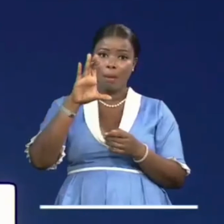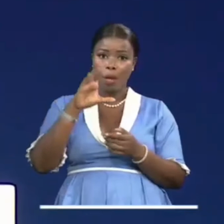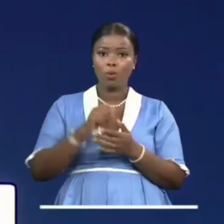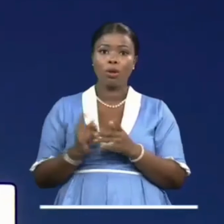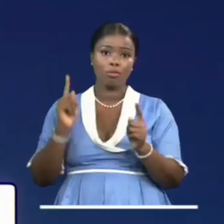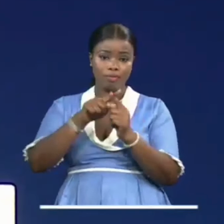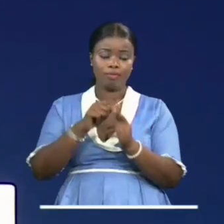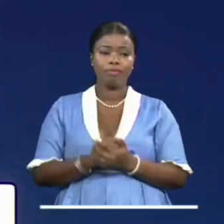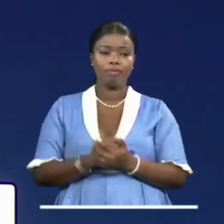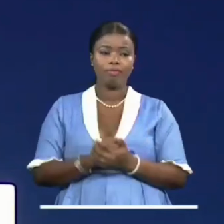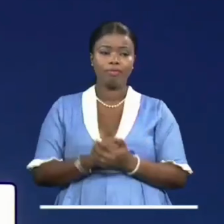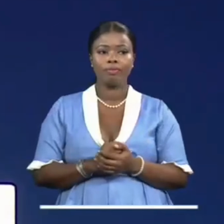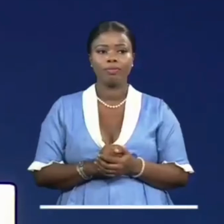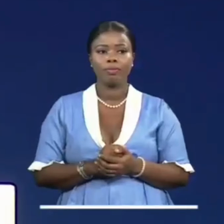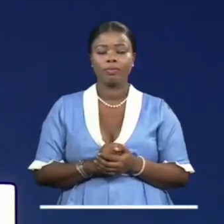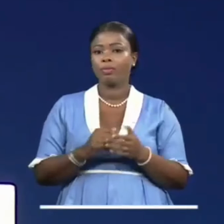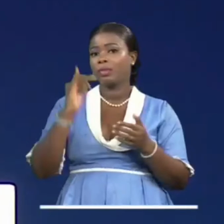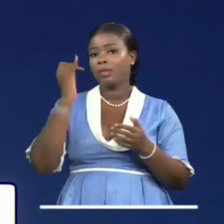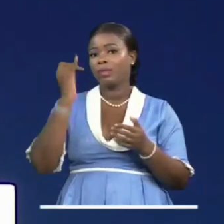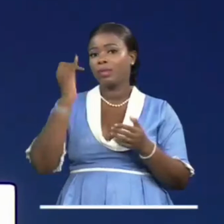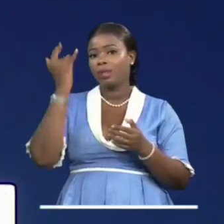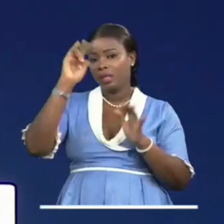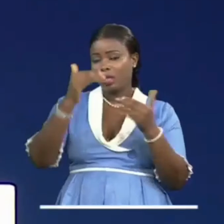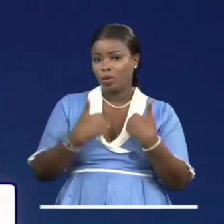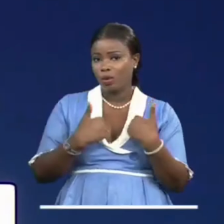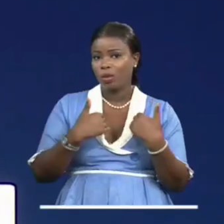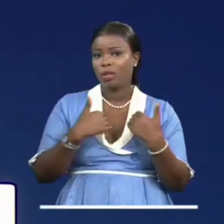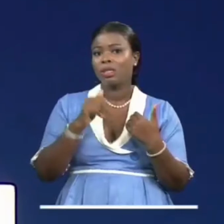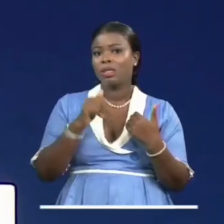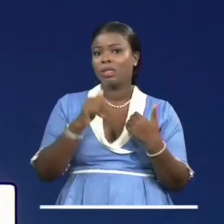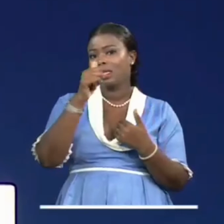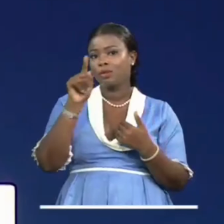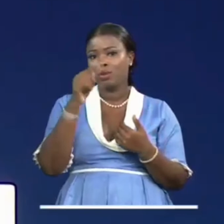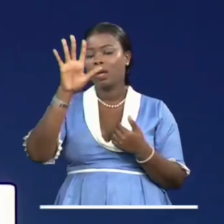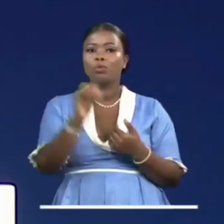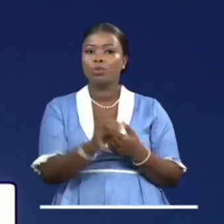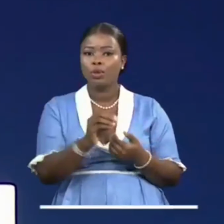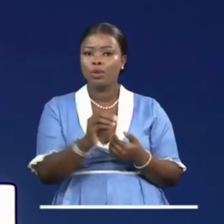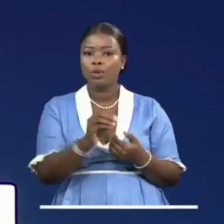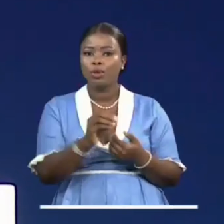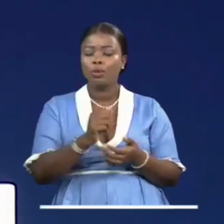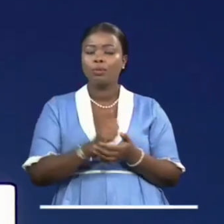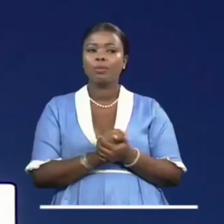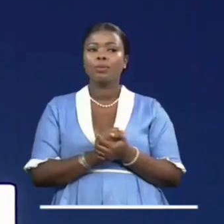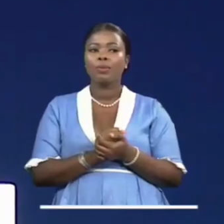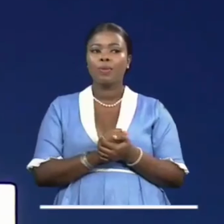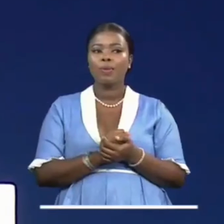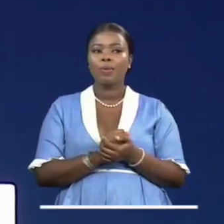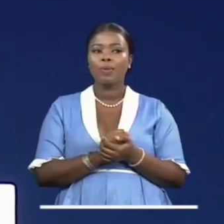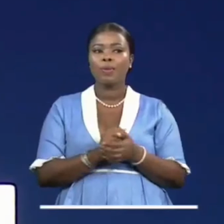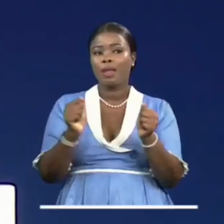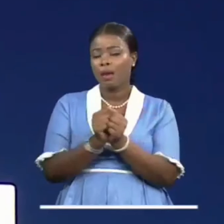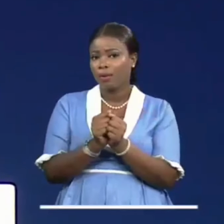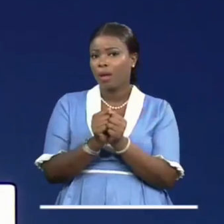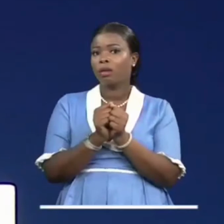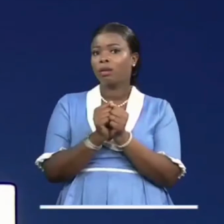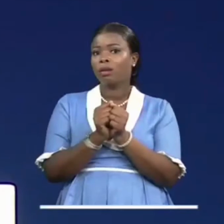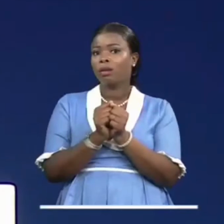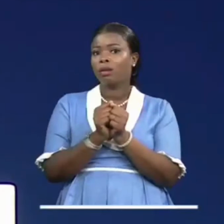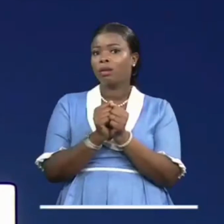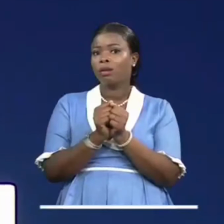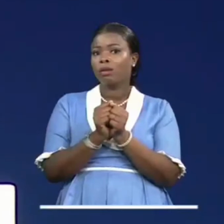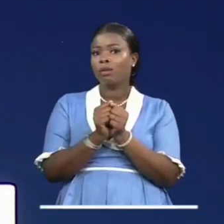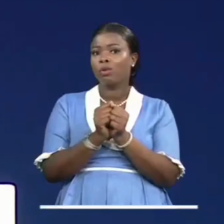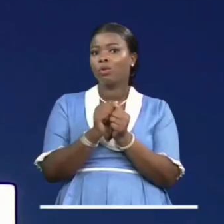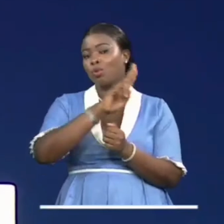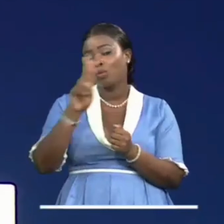l'agriculture l'élevage il y aura un poid de 10,5 % des investissements publics avec avec vraiment une fenêtre